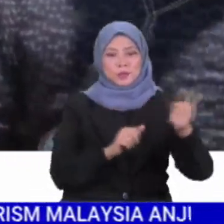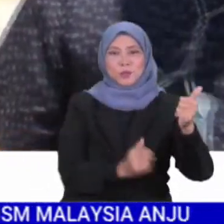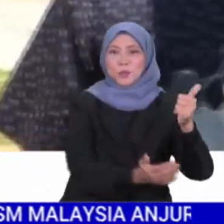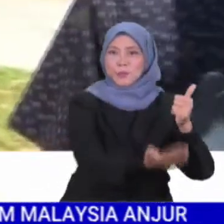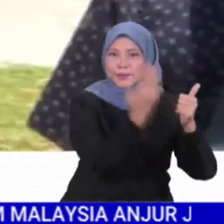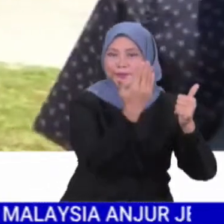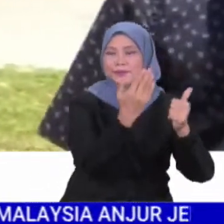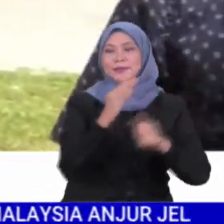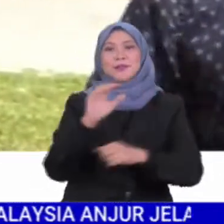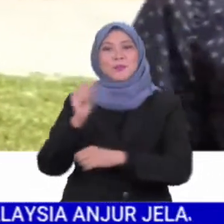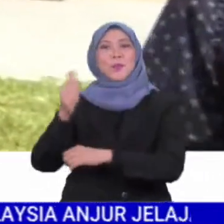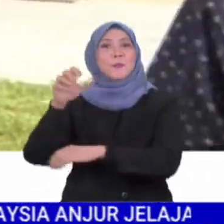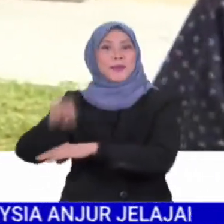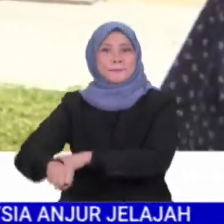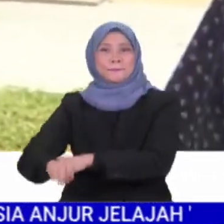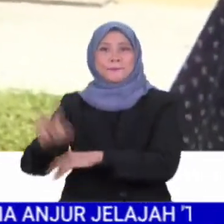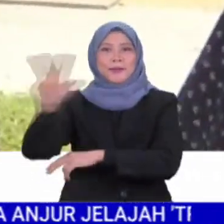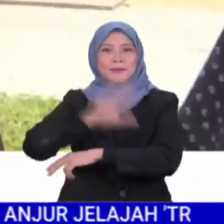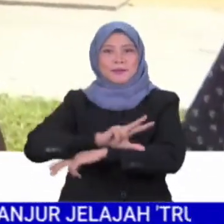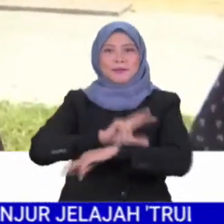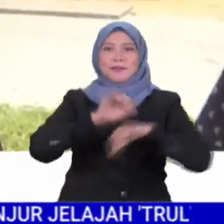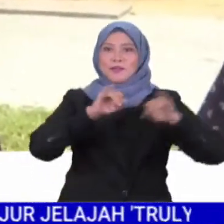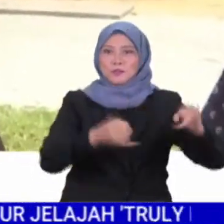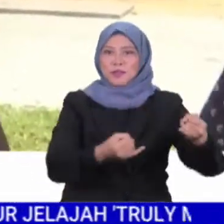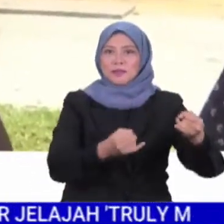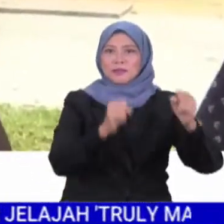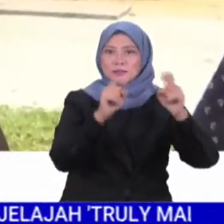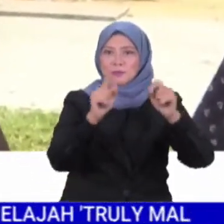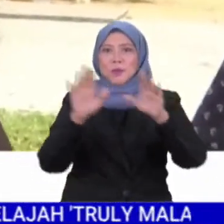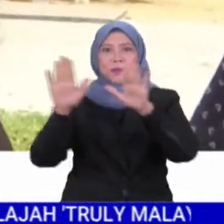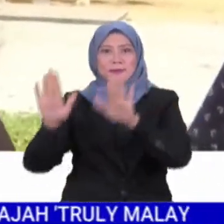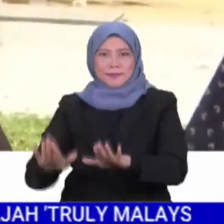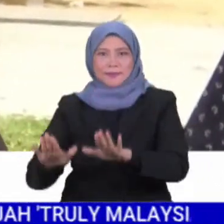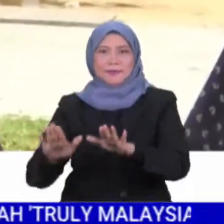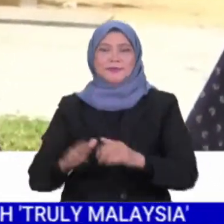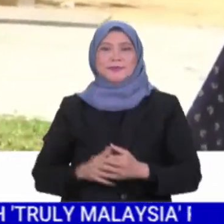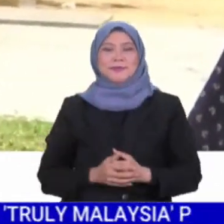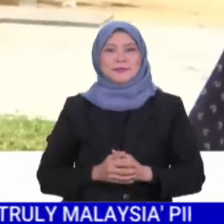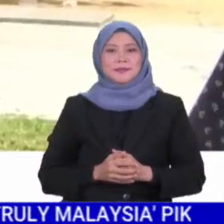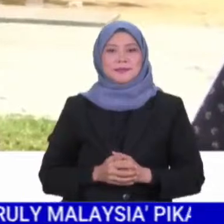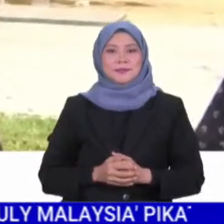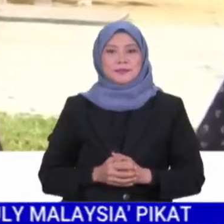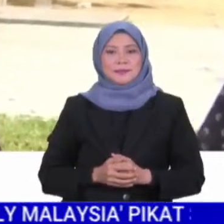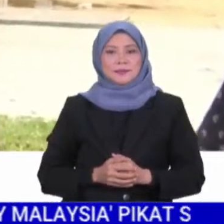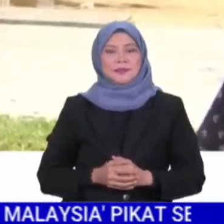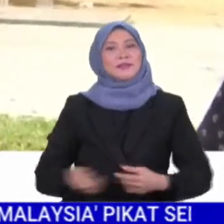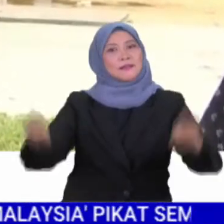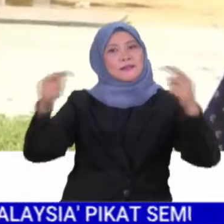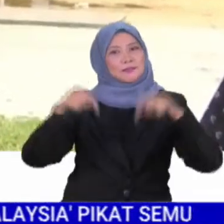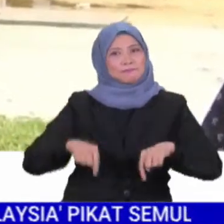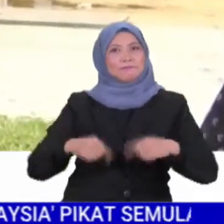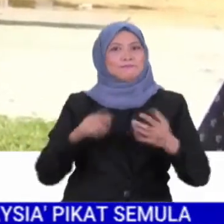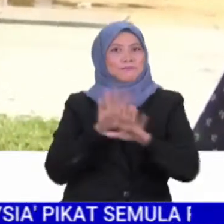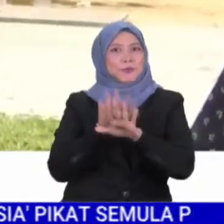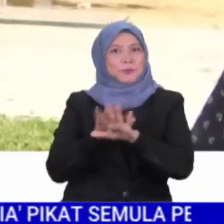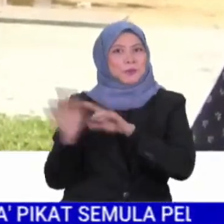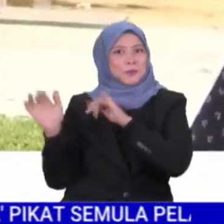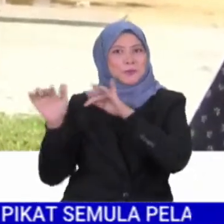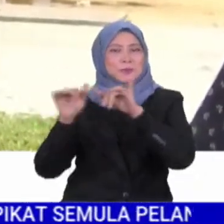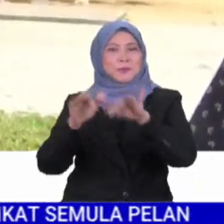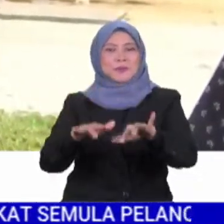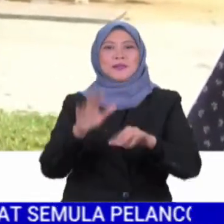pagi hingga 10 malam, 3 hari ini. Jumaat, hari Sabtu, Ahad. Ya. Jadi datanglah beramai-ramai Stadium Mini